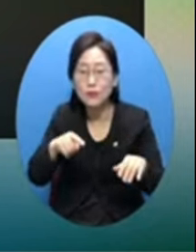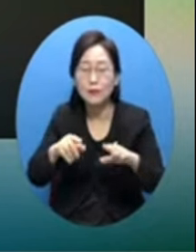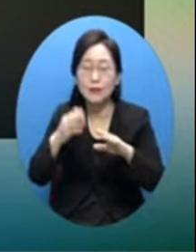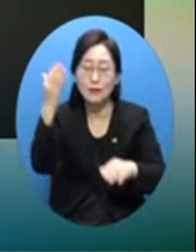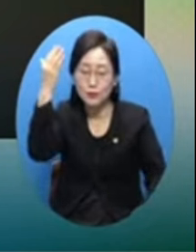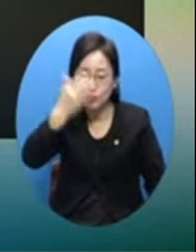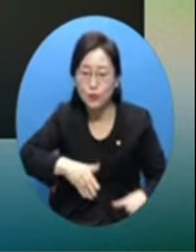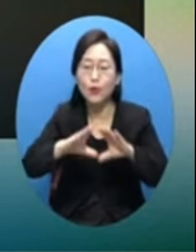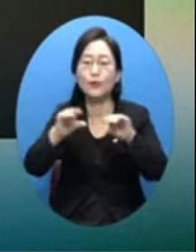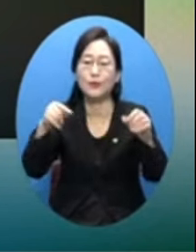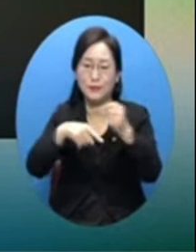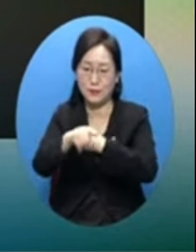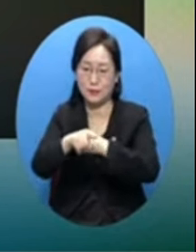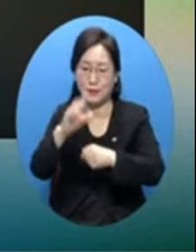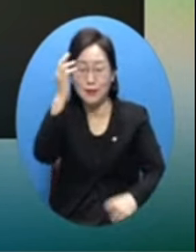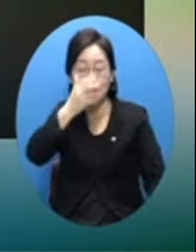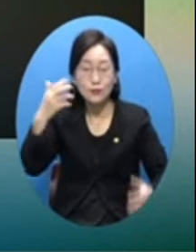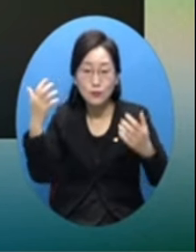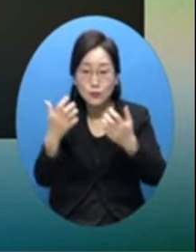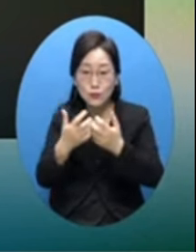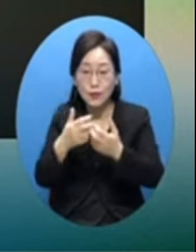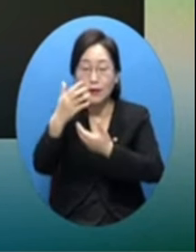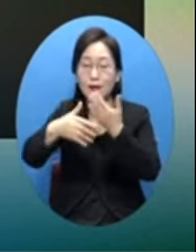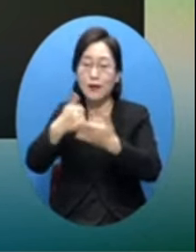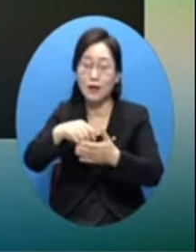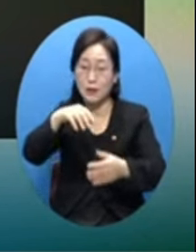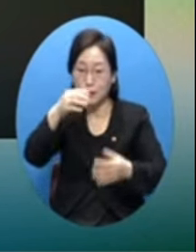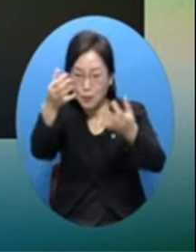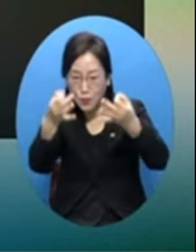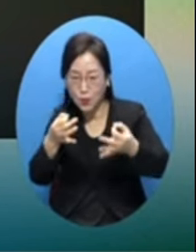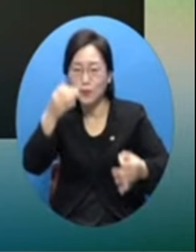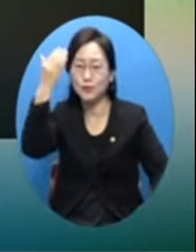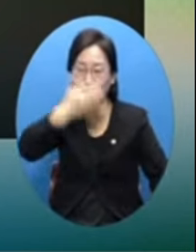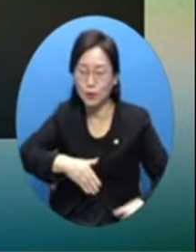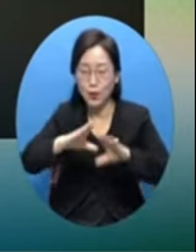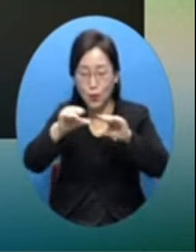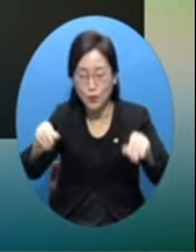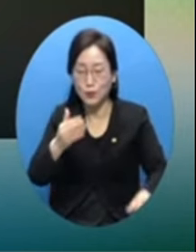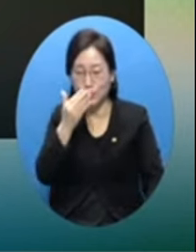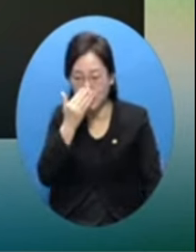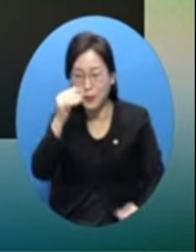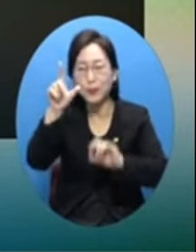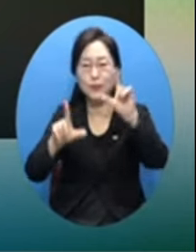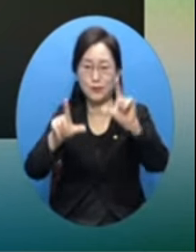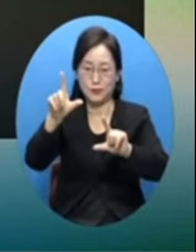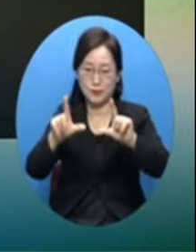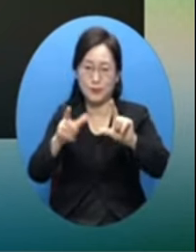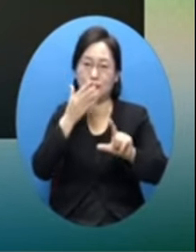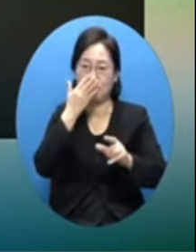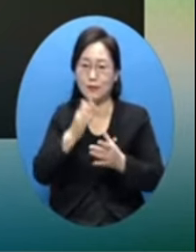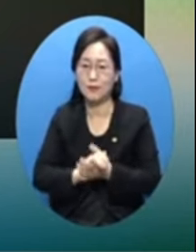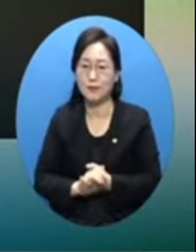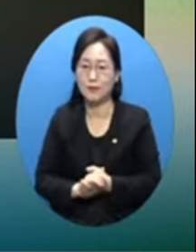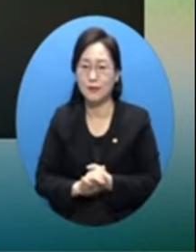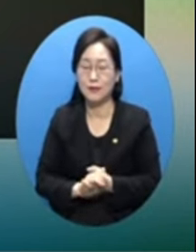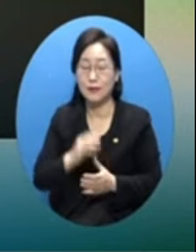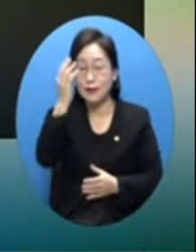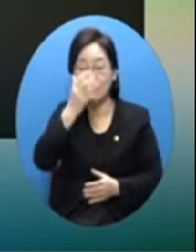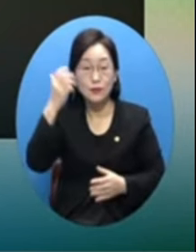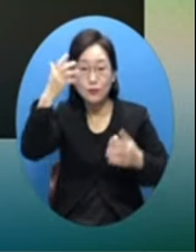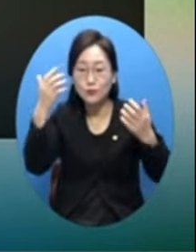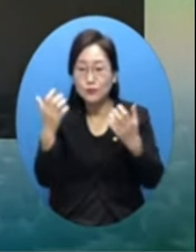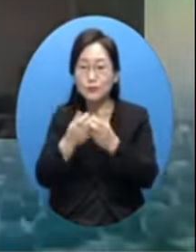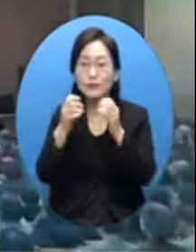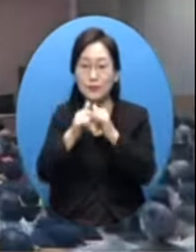성령으로 충만하면 하나님 앞에 정결하며 온유와 겸손한 모습으로 살아가게 되는 것입니다 성령 충만한